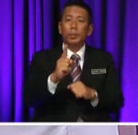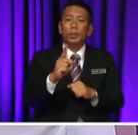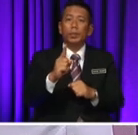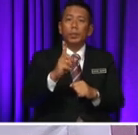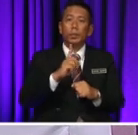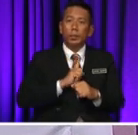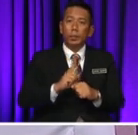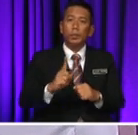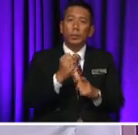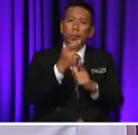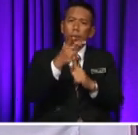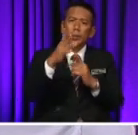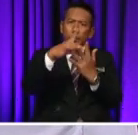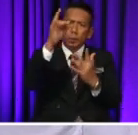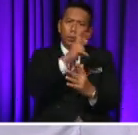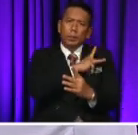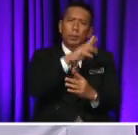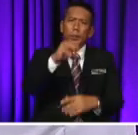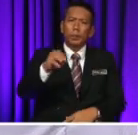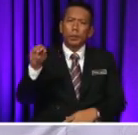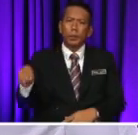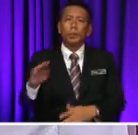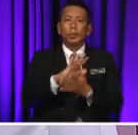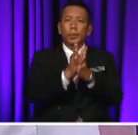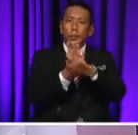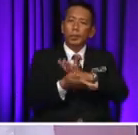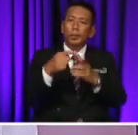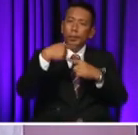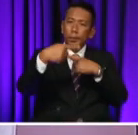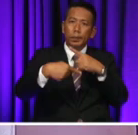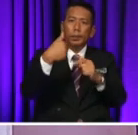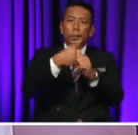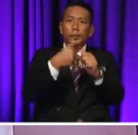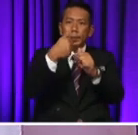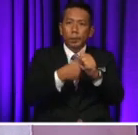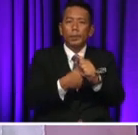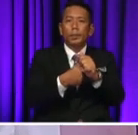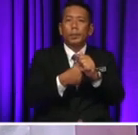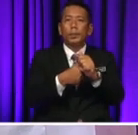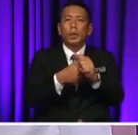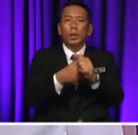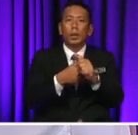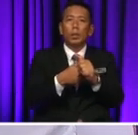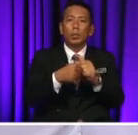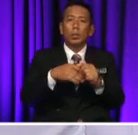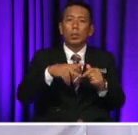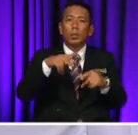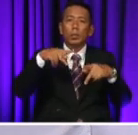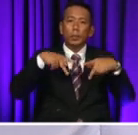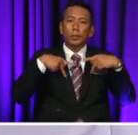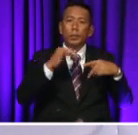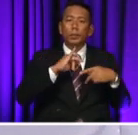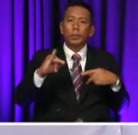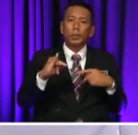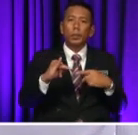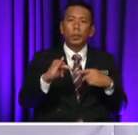kijenak melantik ketua murid dan sebagainya jadi apabila setiap muslim mempunyai penghayatan yang tinggi terhadap